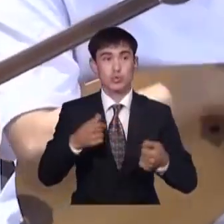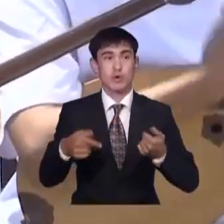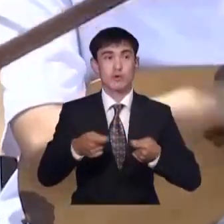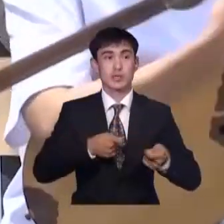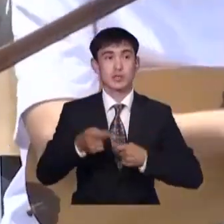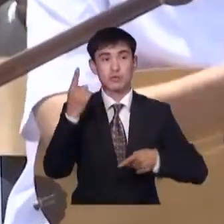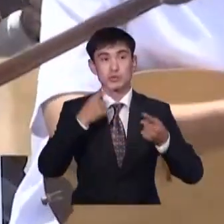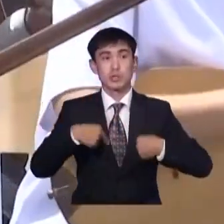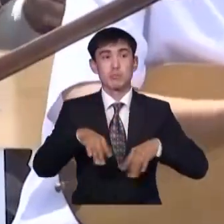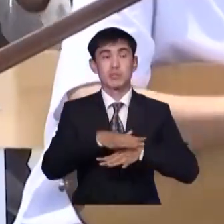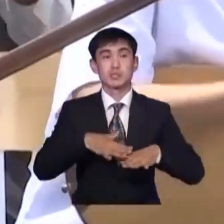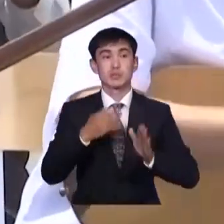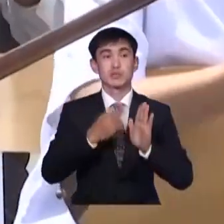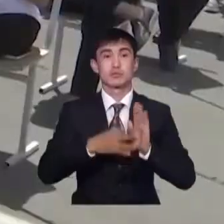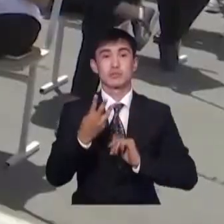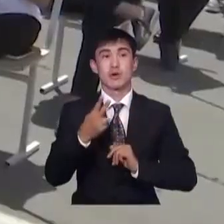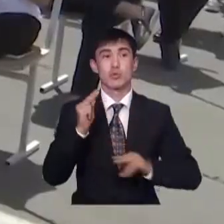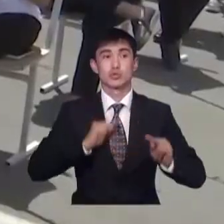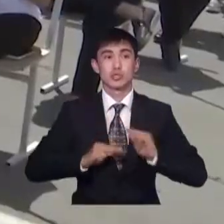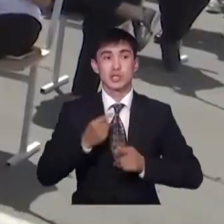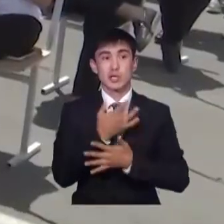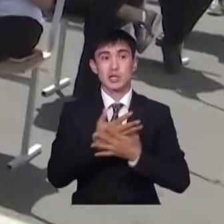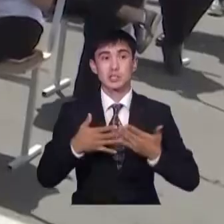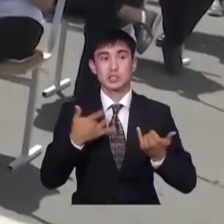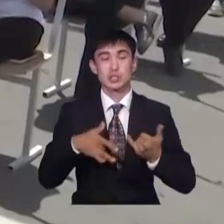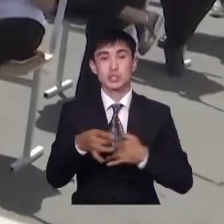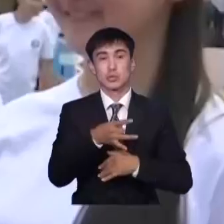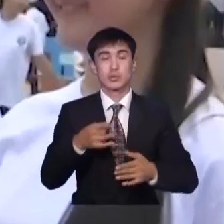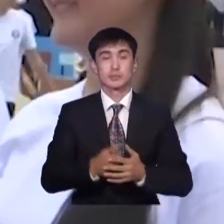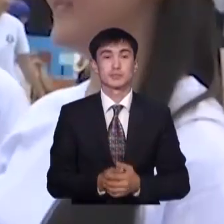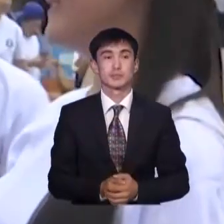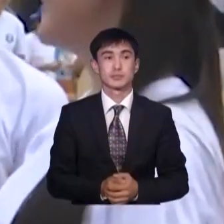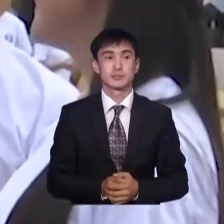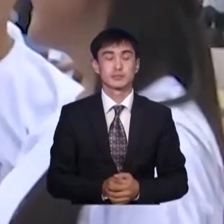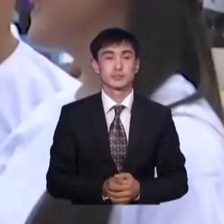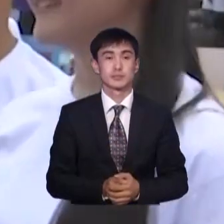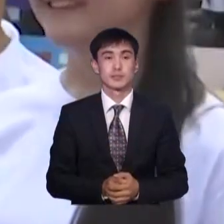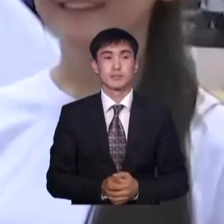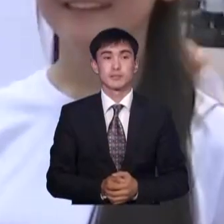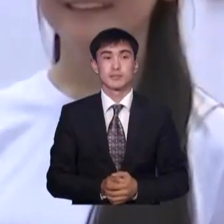Руководили творческими массами 92 учителя из разных частей региона.